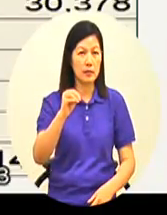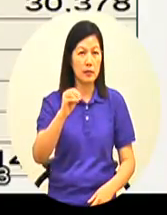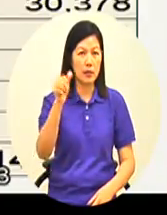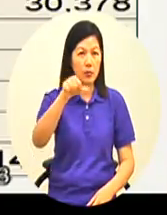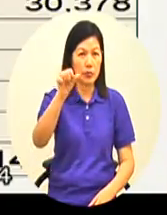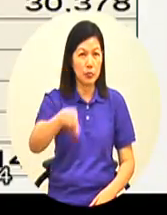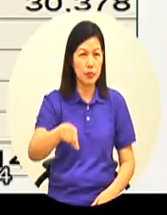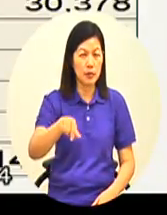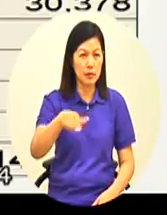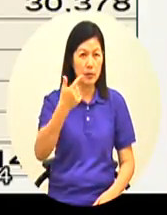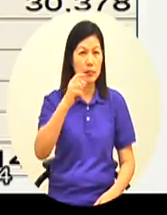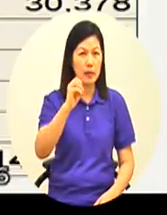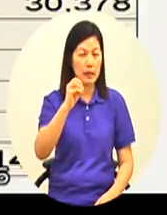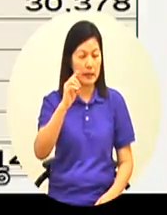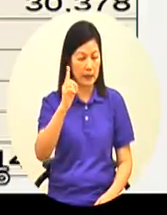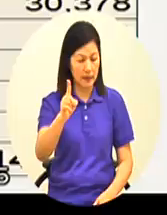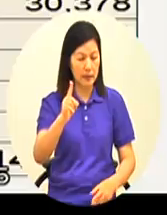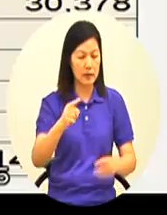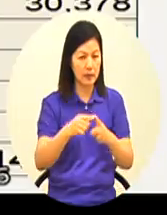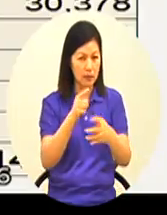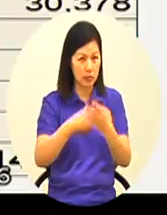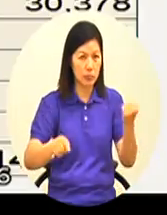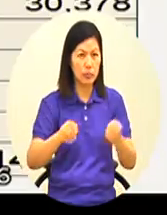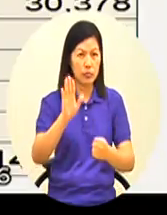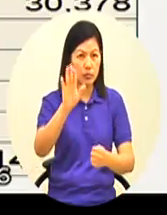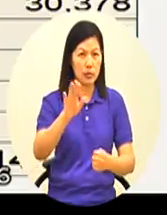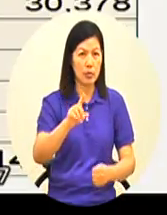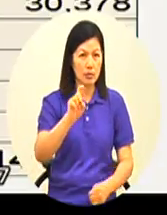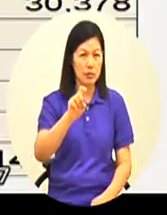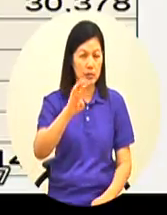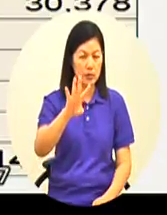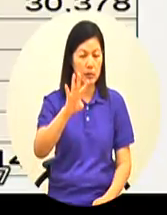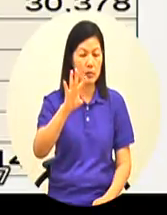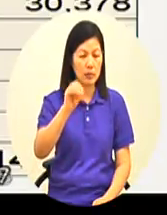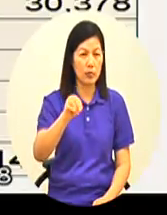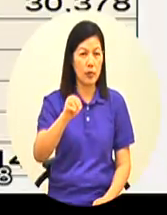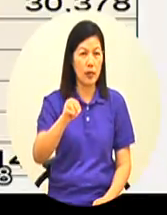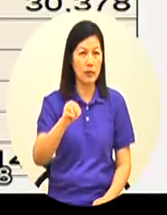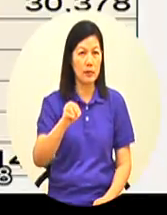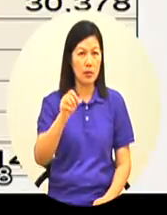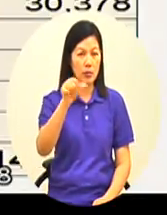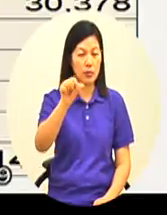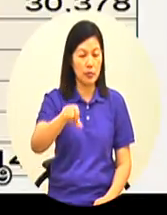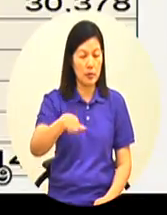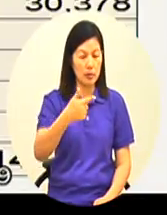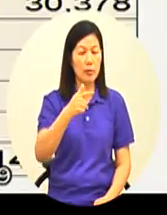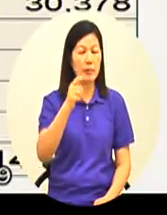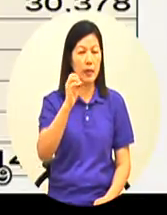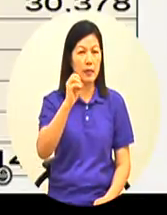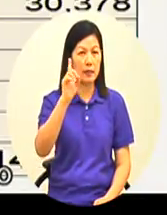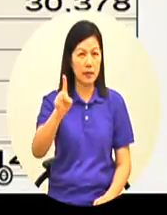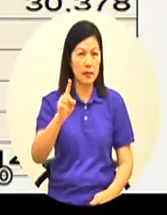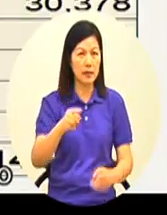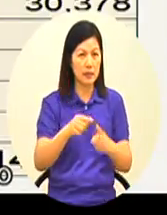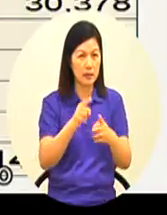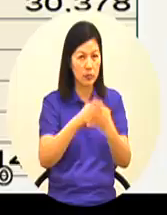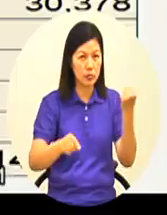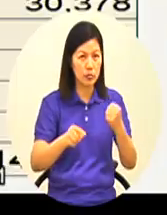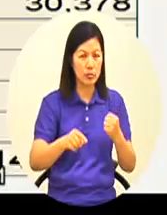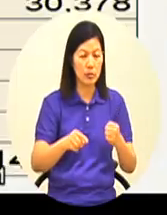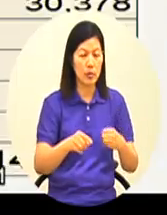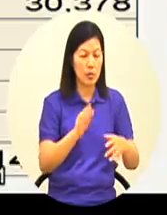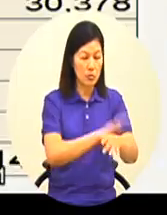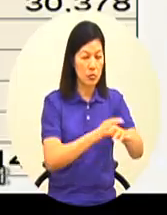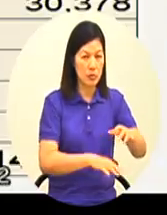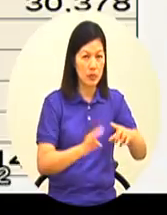145,601的人口了哈，145,601个人口已经占左营区的3/4。那等于